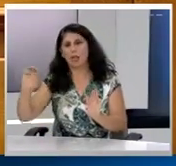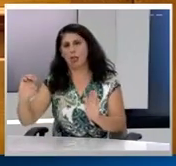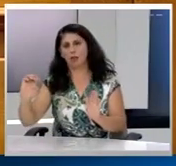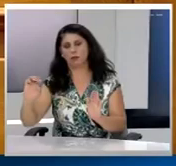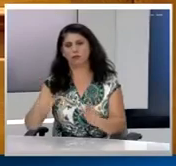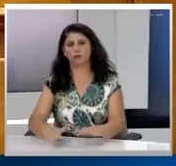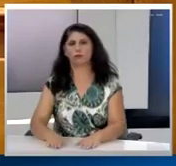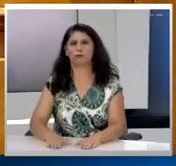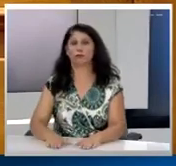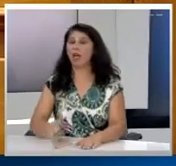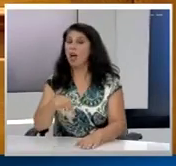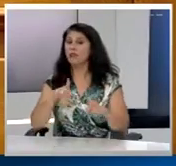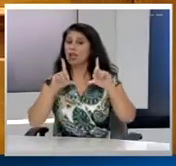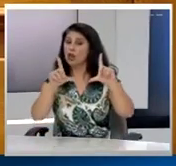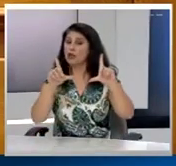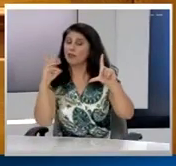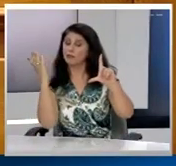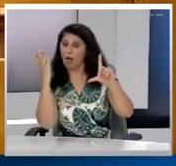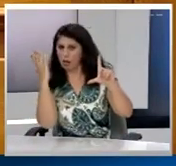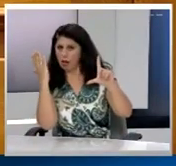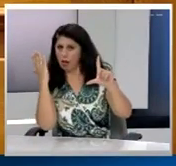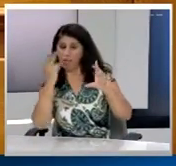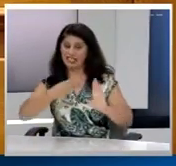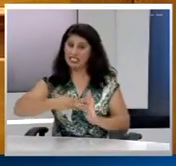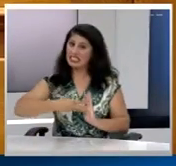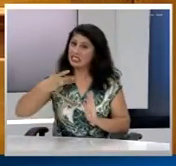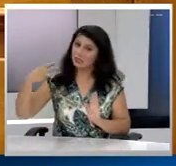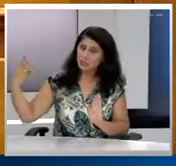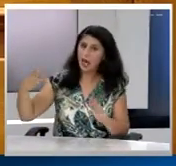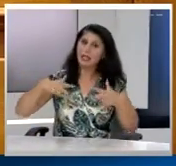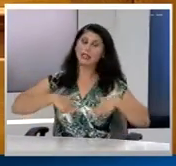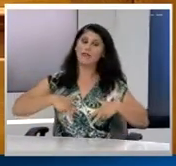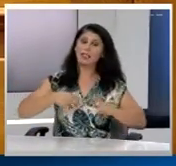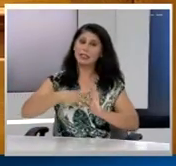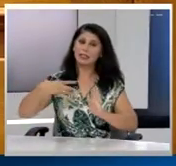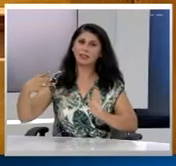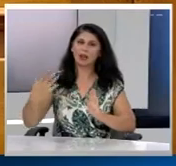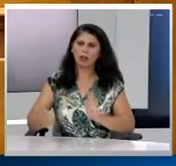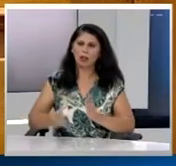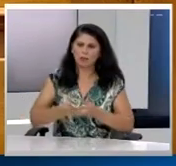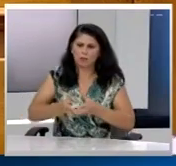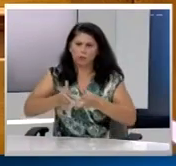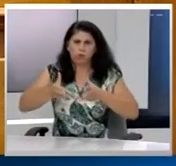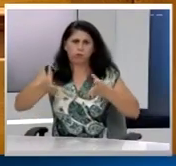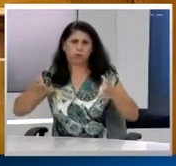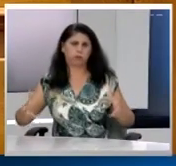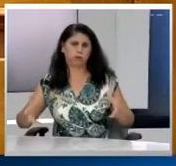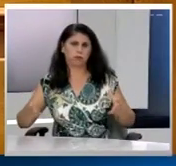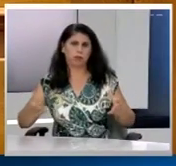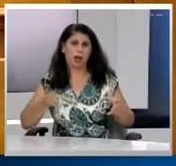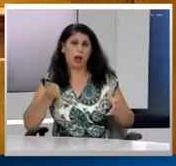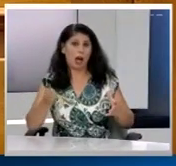ενημέρωσης. Την εικόνα ότι δήθεν ο ΣΥΡΙΖΑ, η κυβέρνηση του ΣΥΡΙΖΑ, είχε διωγγώσει τον